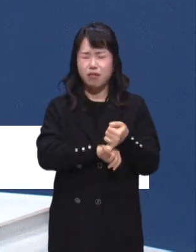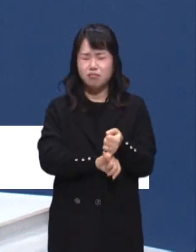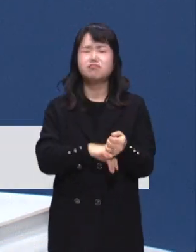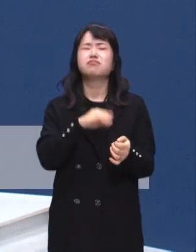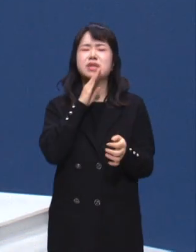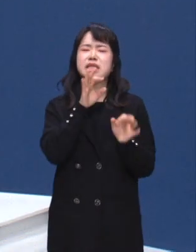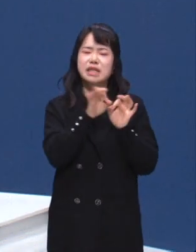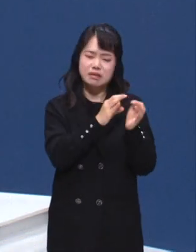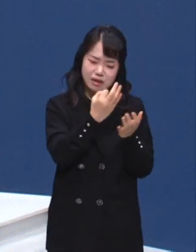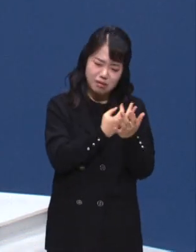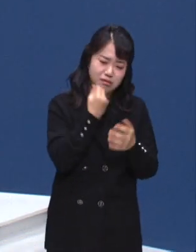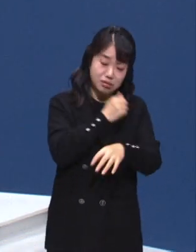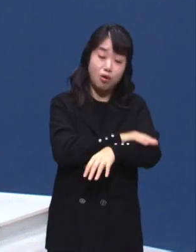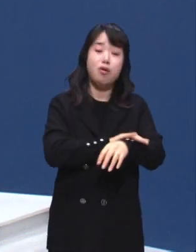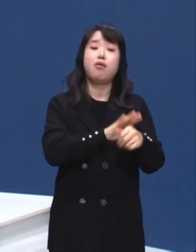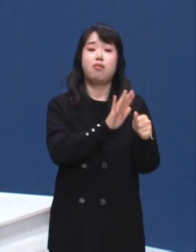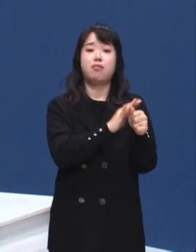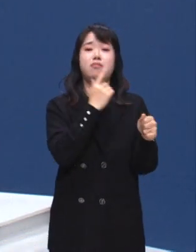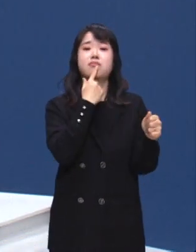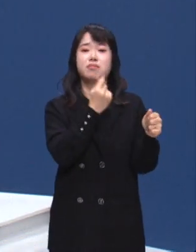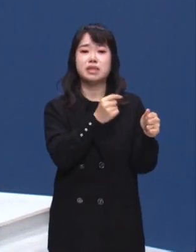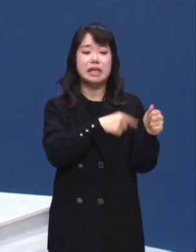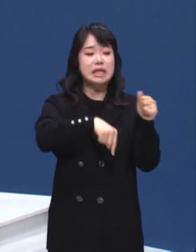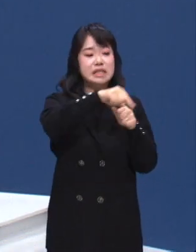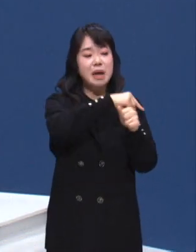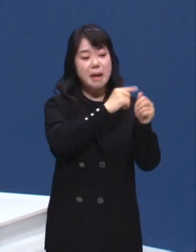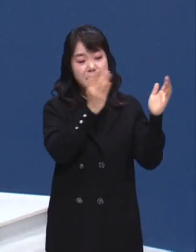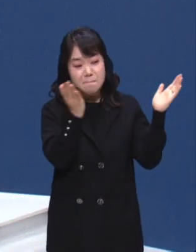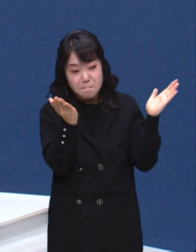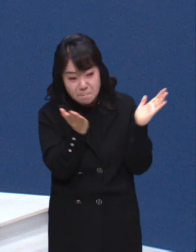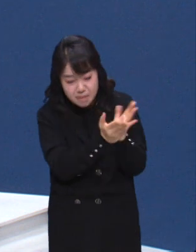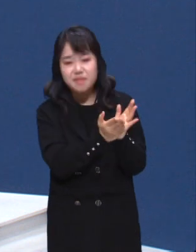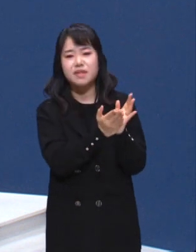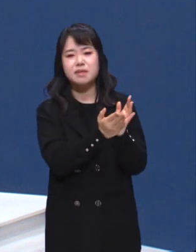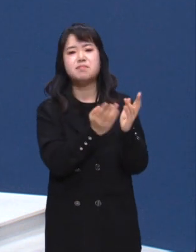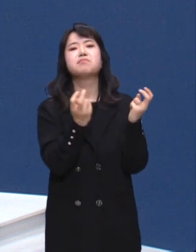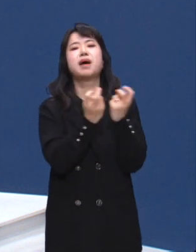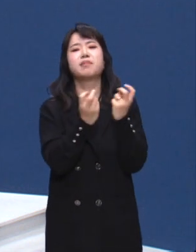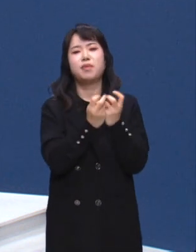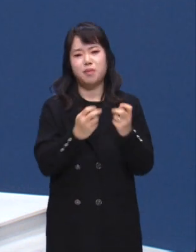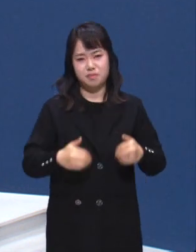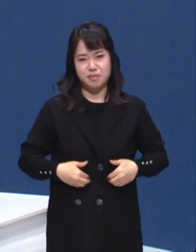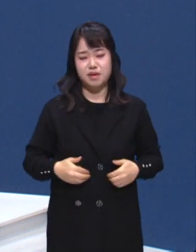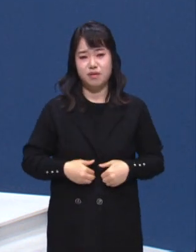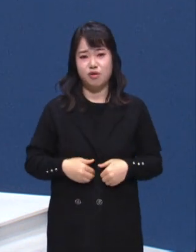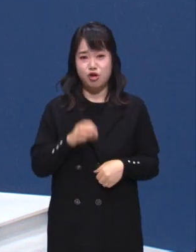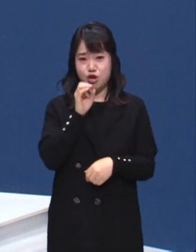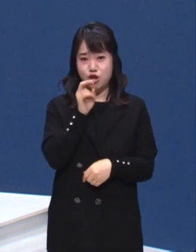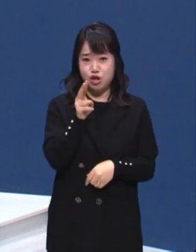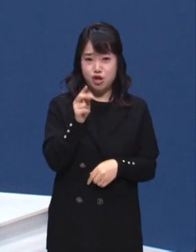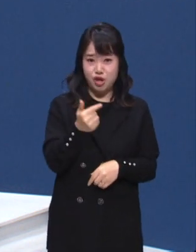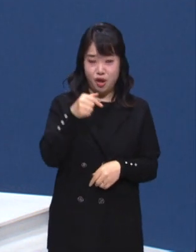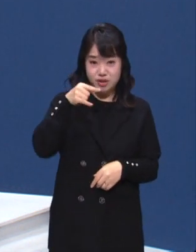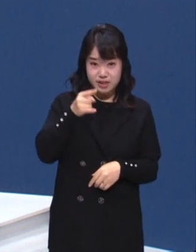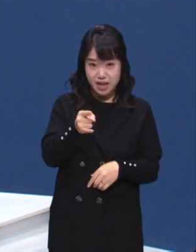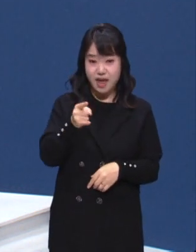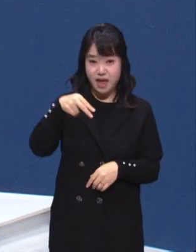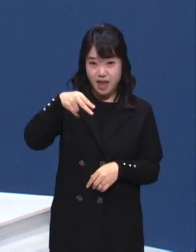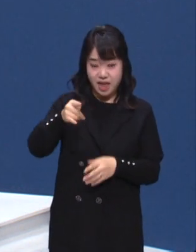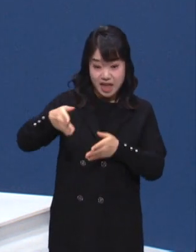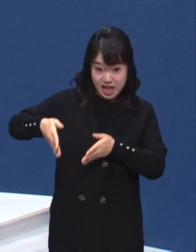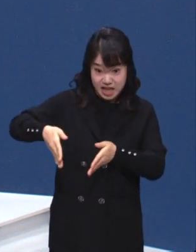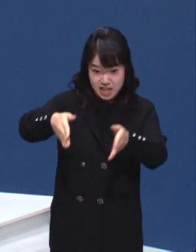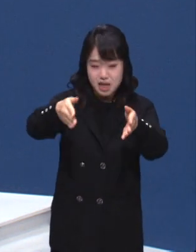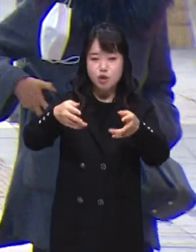상권 문제에 맞는 해법을내는게 중요하다고 생각해요 연세로는 본질적으로